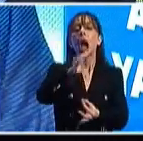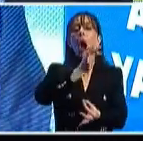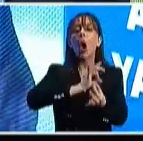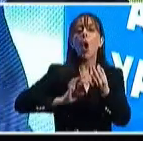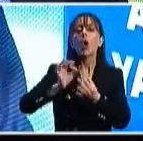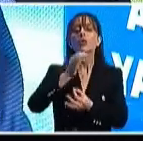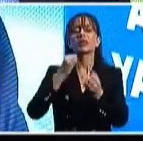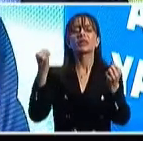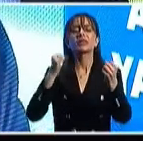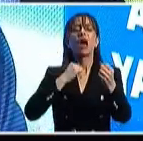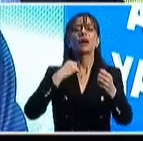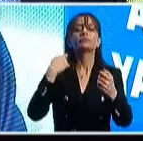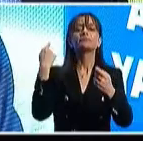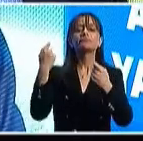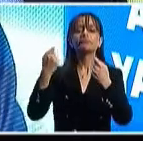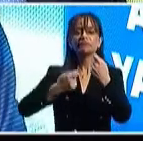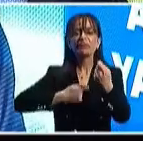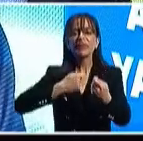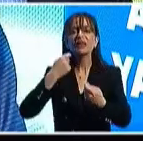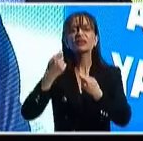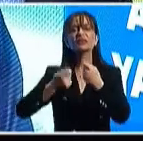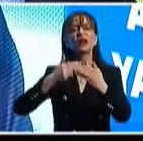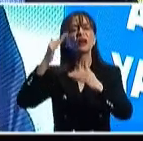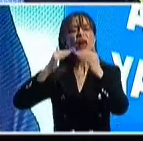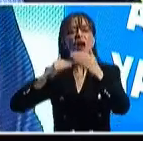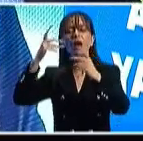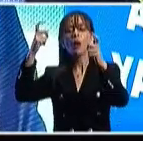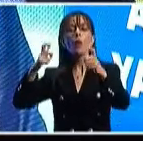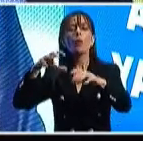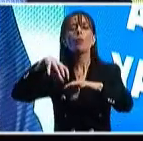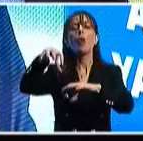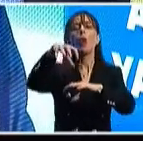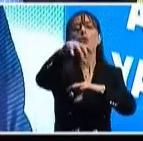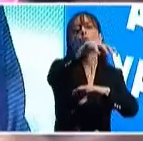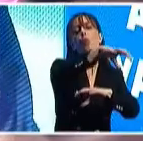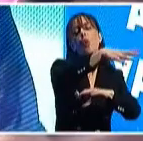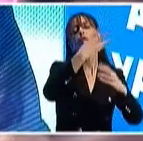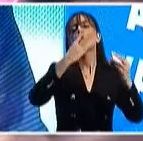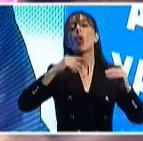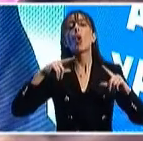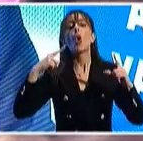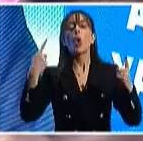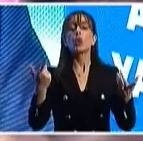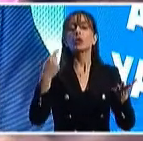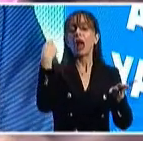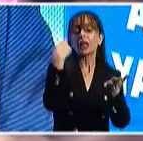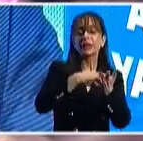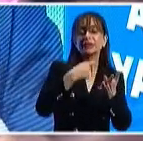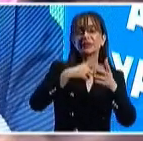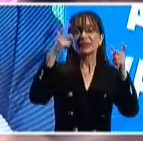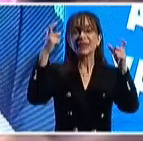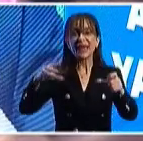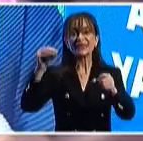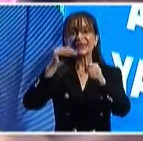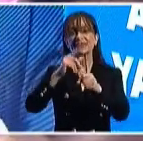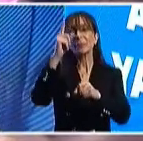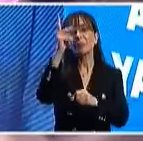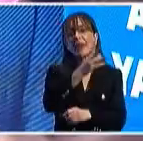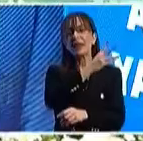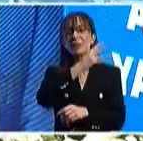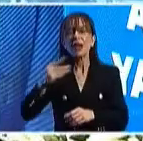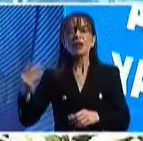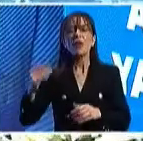demiryolu entegrasyon alanı bulunacak ve bu yatırımlarımız kent içindeki 1 milyon ağır